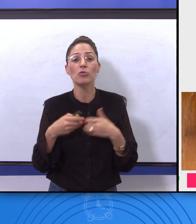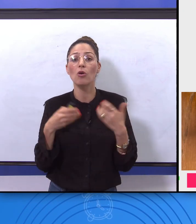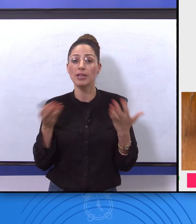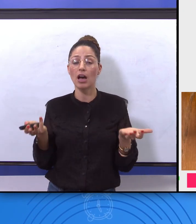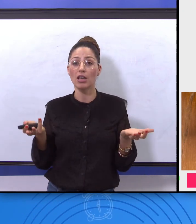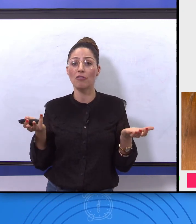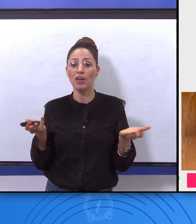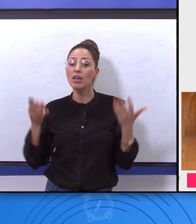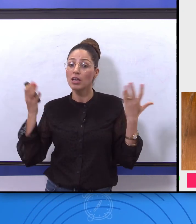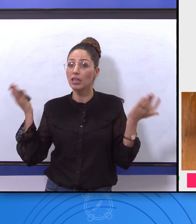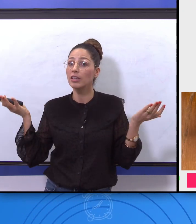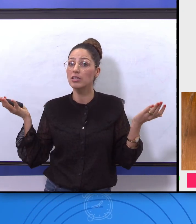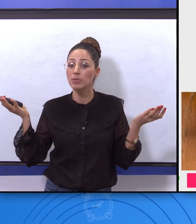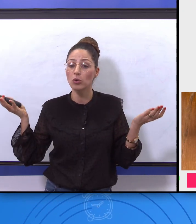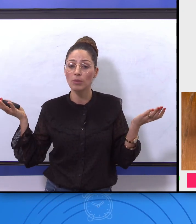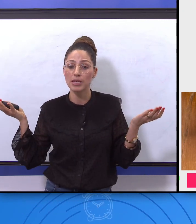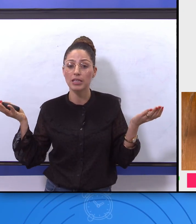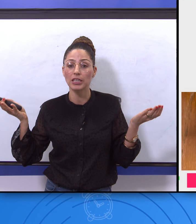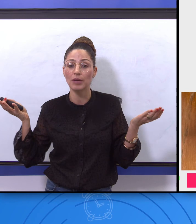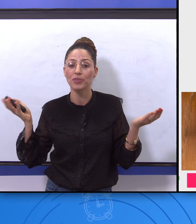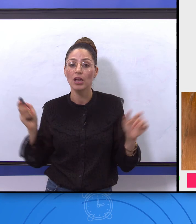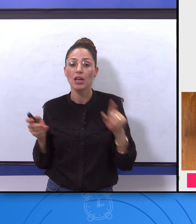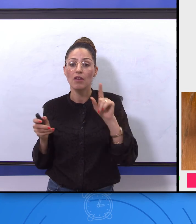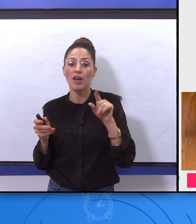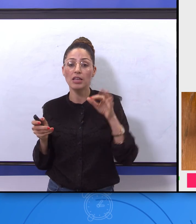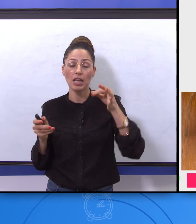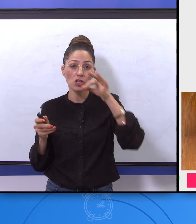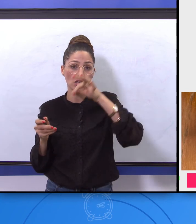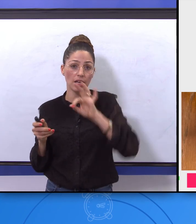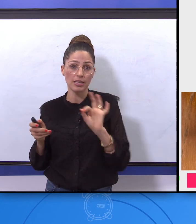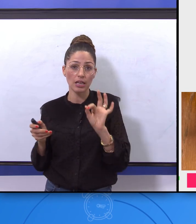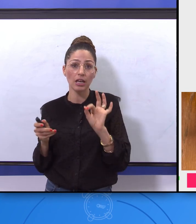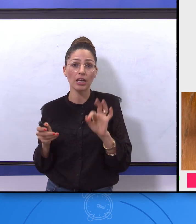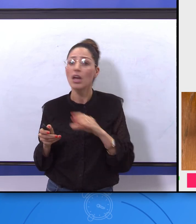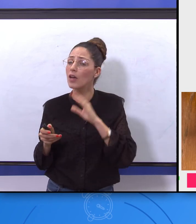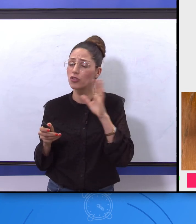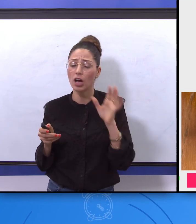ואם אתם רואים שהוא עומד ככה יפה, גיליתי, זה בזכות הפלסטלינה. ואז תלשתי את עלי